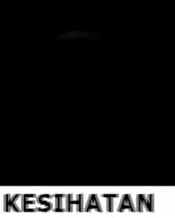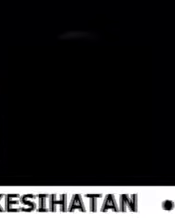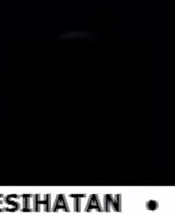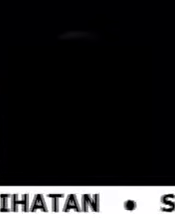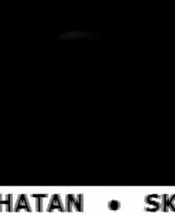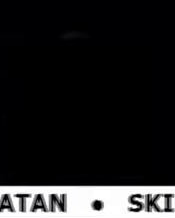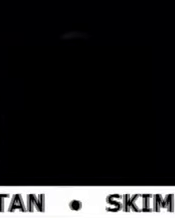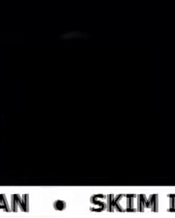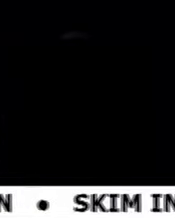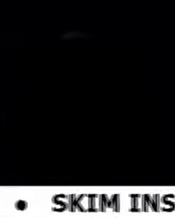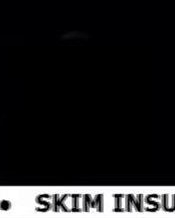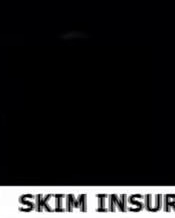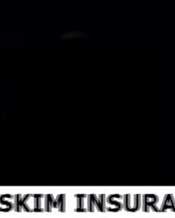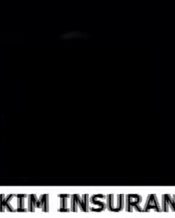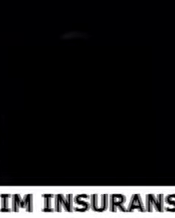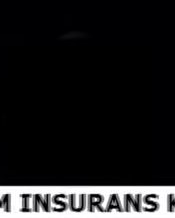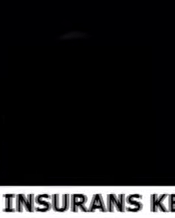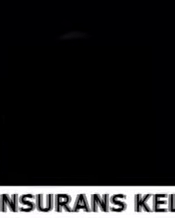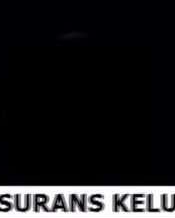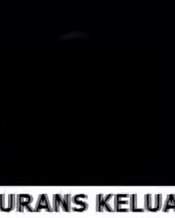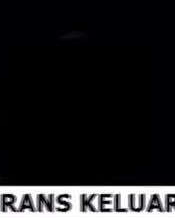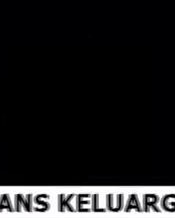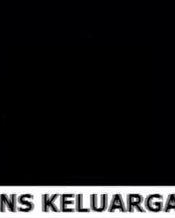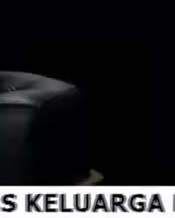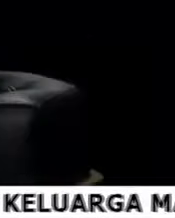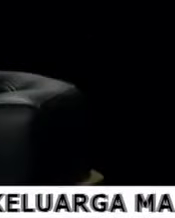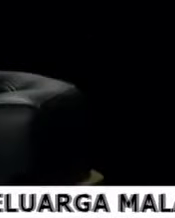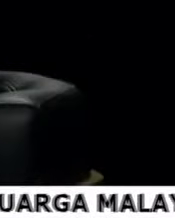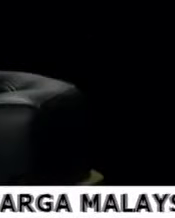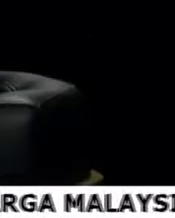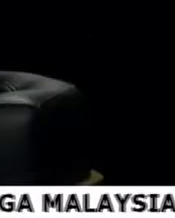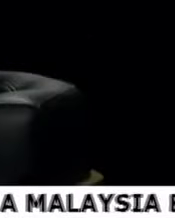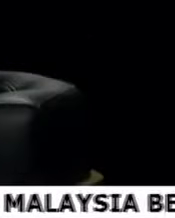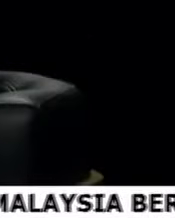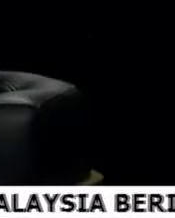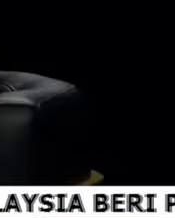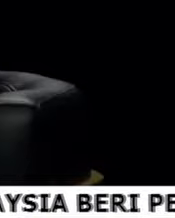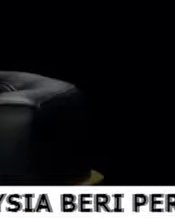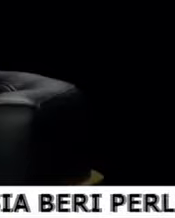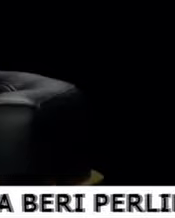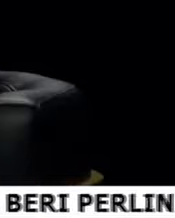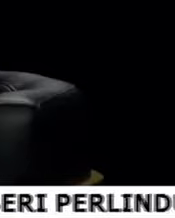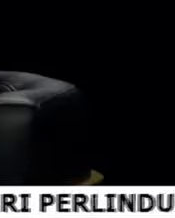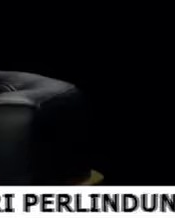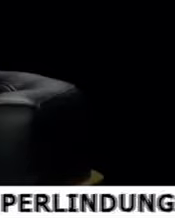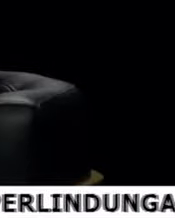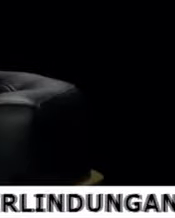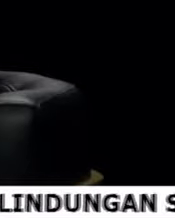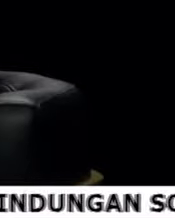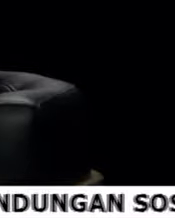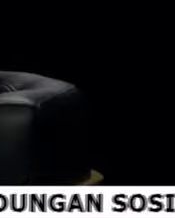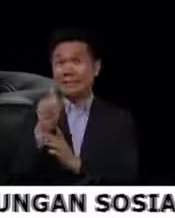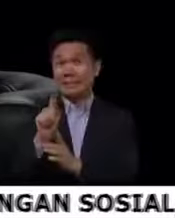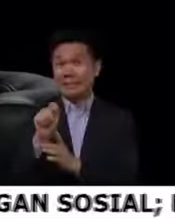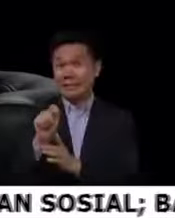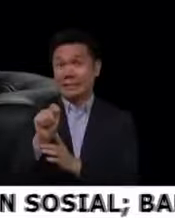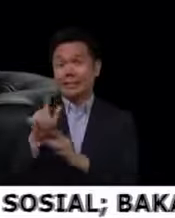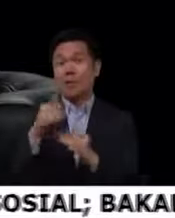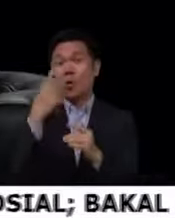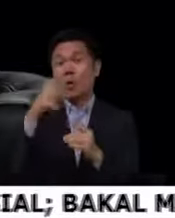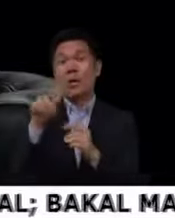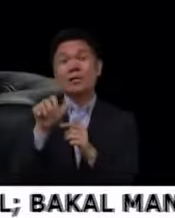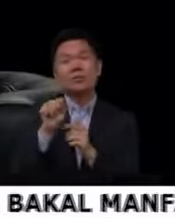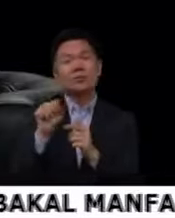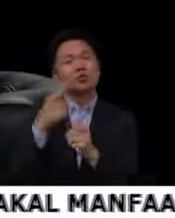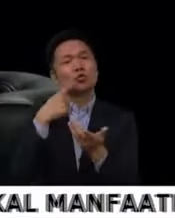kemudian dan juga agency dan kita memberi tumpuan pendapat kalau dan salah satunya ialah sst sst ialah